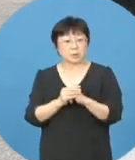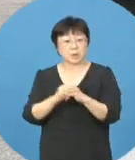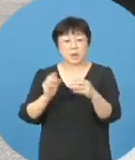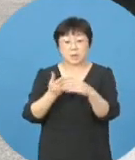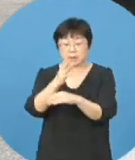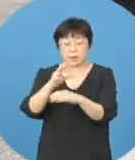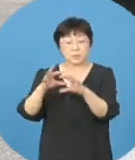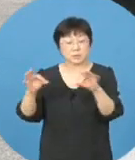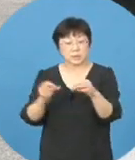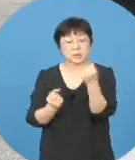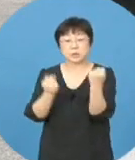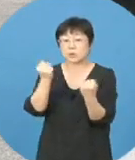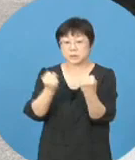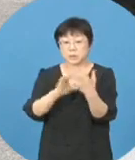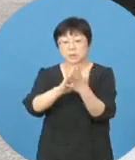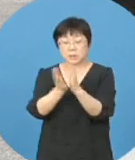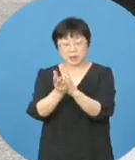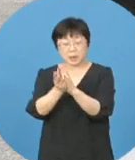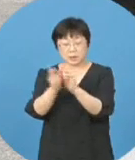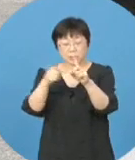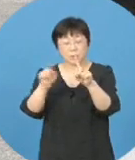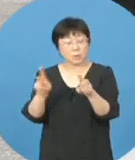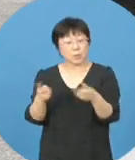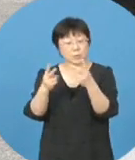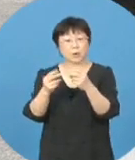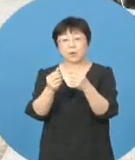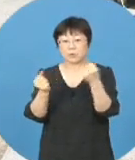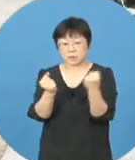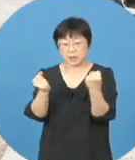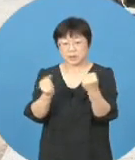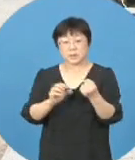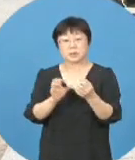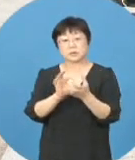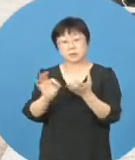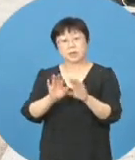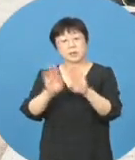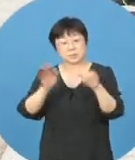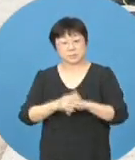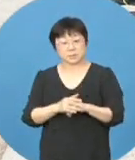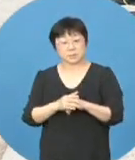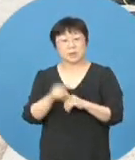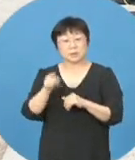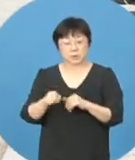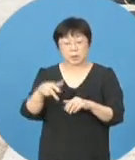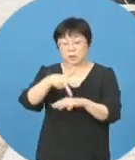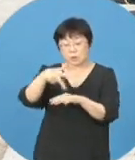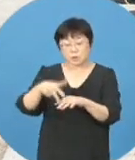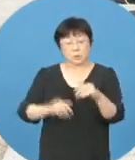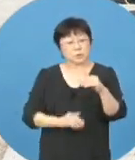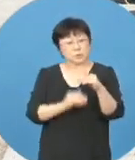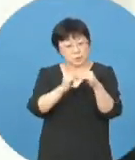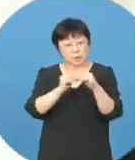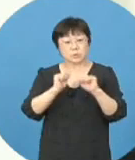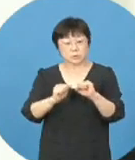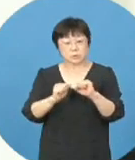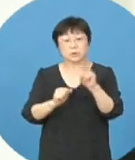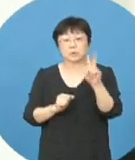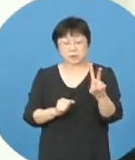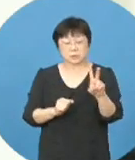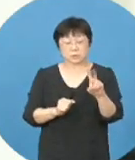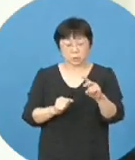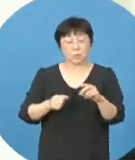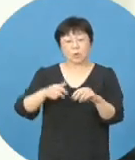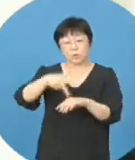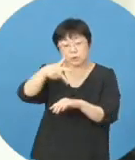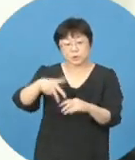燃料電池自動車を県の公用車に導入しています。そしてこの度水素を充填する2つの水素